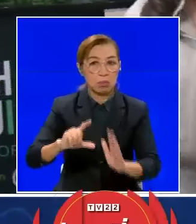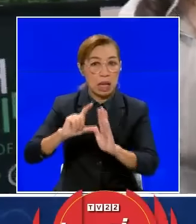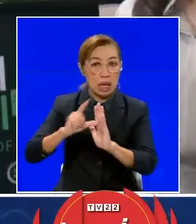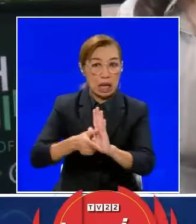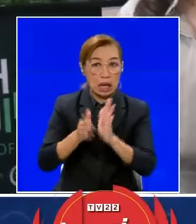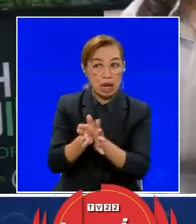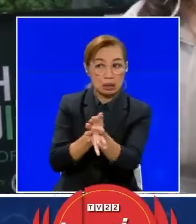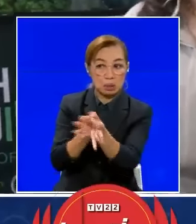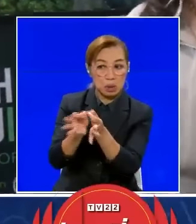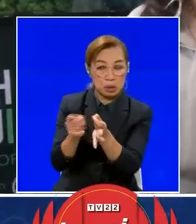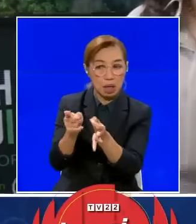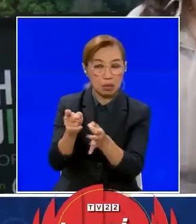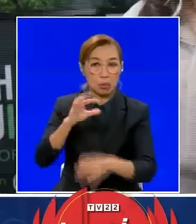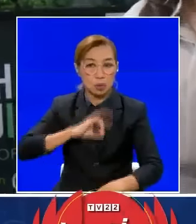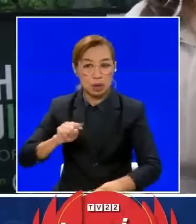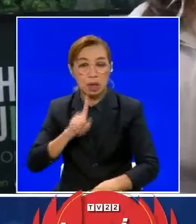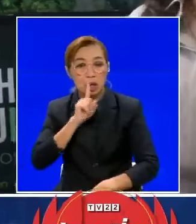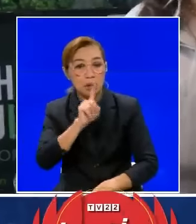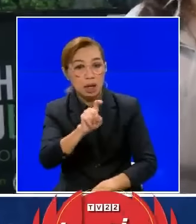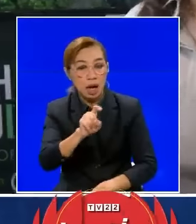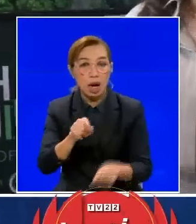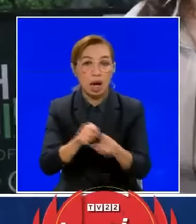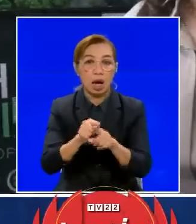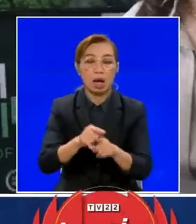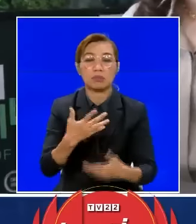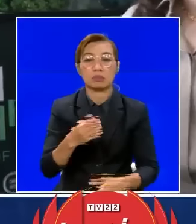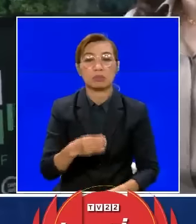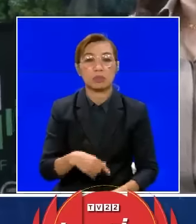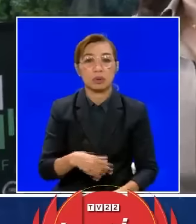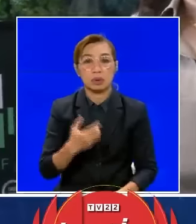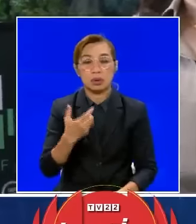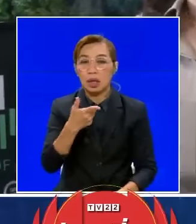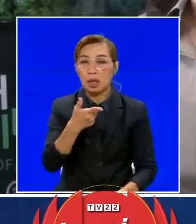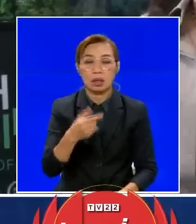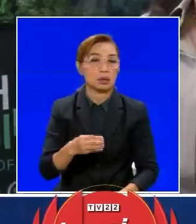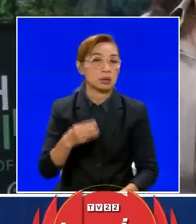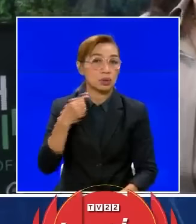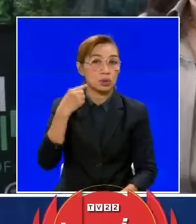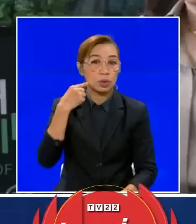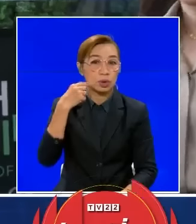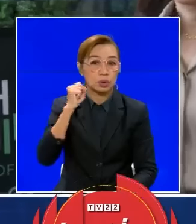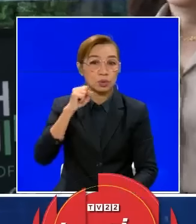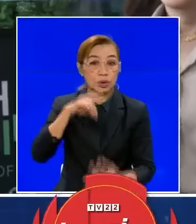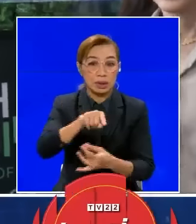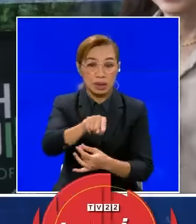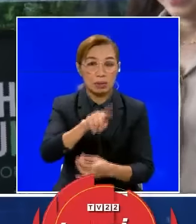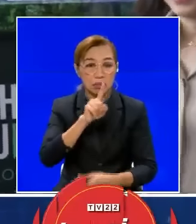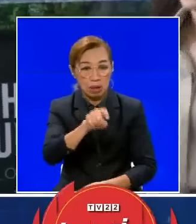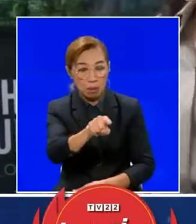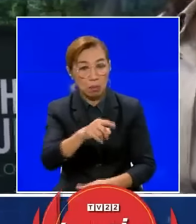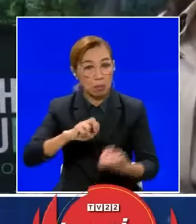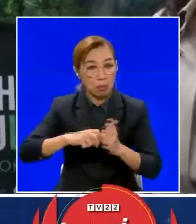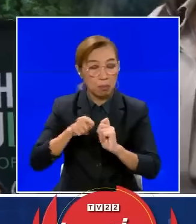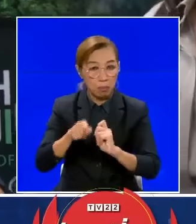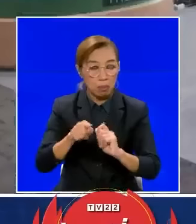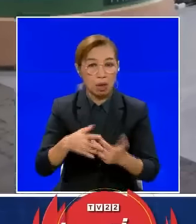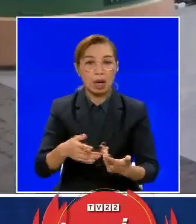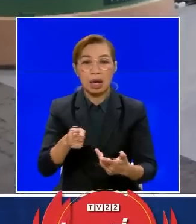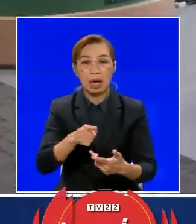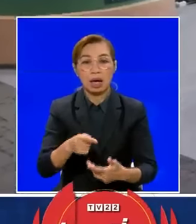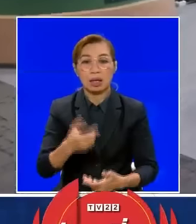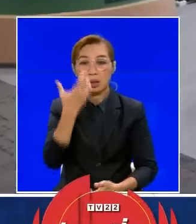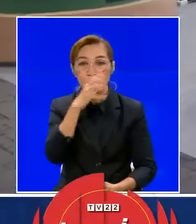าก็ไปถามคนเพื่อไทยไปถามคุณสุทินอุ้ยก่อนหน้านี้รัฐบาลที่แล้วเคยว่ากษัตริย์เสียเทเสียจะมาทำงานร่วมกัน เวลามันเปลี่ยนไป เนี่ยตอบคุ